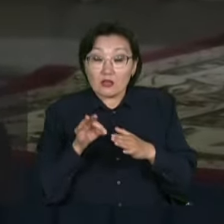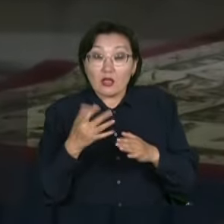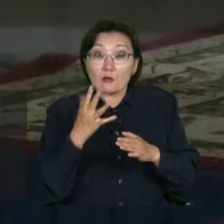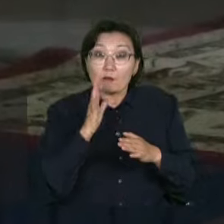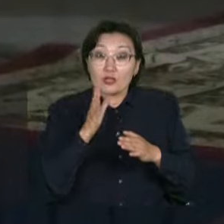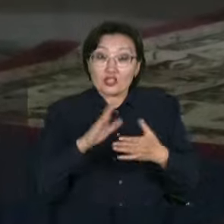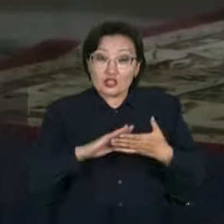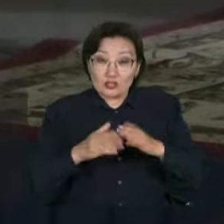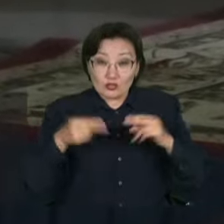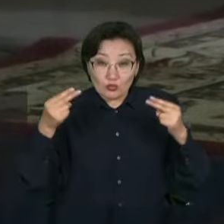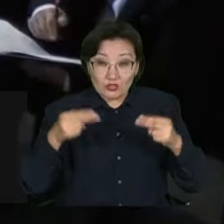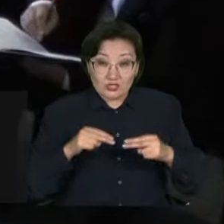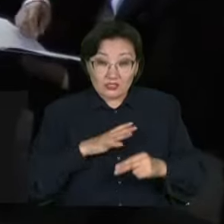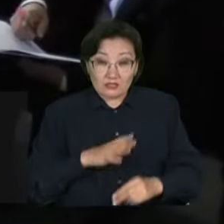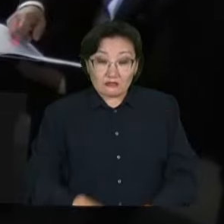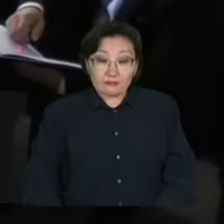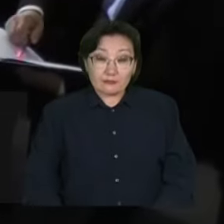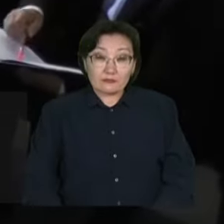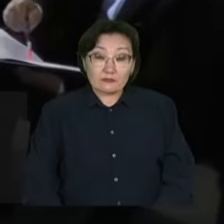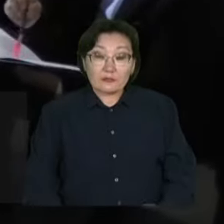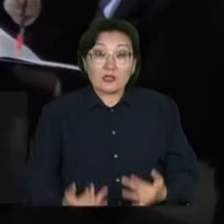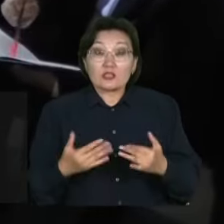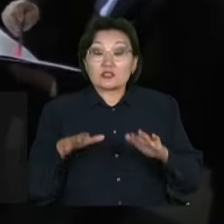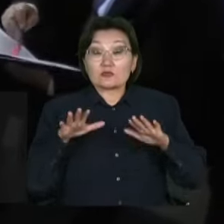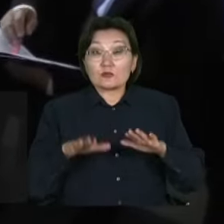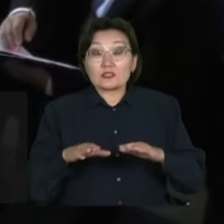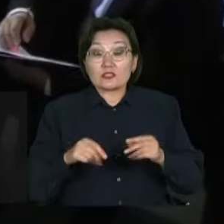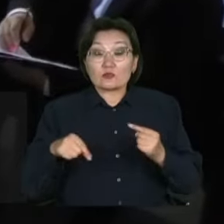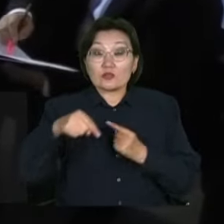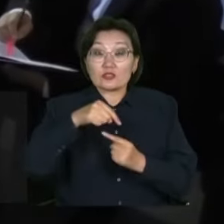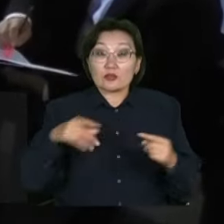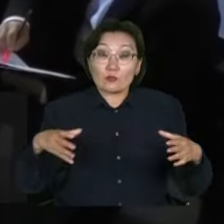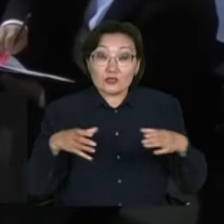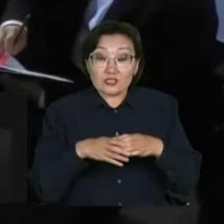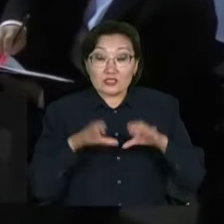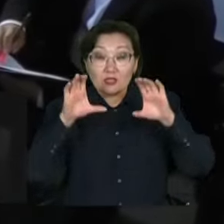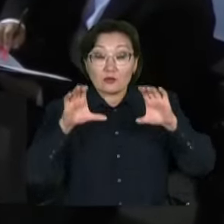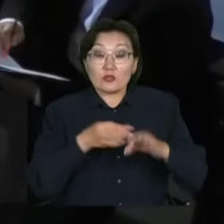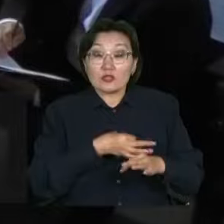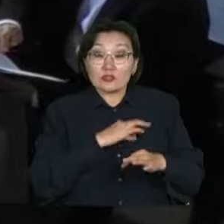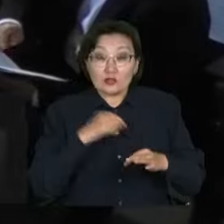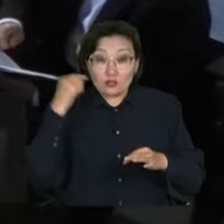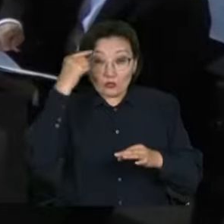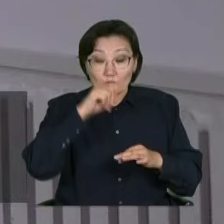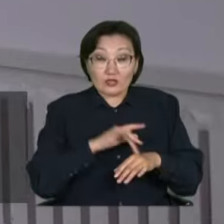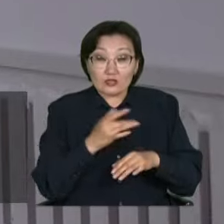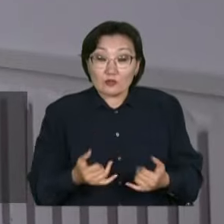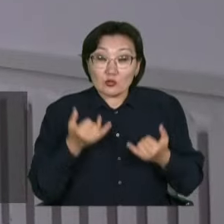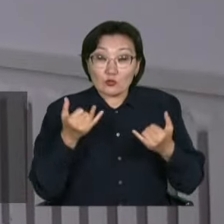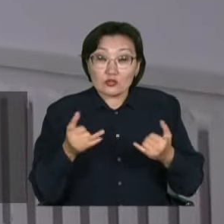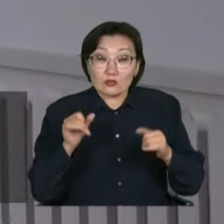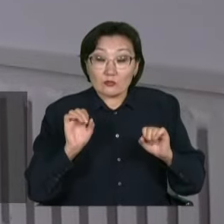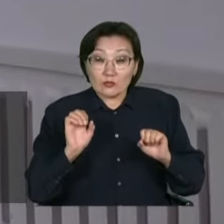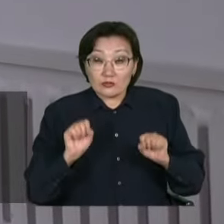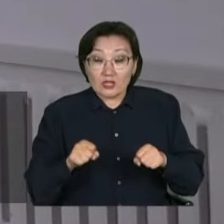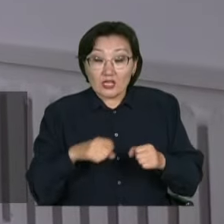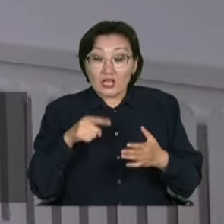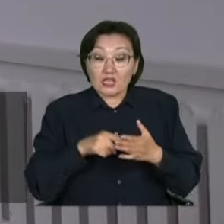жылға келісім шартқа отырдық дейді. Ал жергілікті кәсіпкерлер заңды тұлғаларға қызмет көрсете алады. Біз қала бойынша